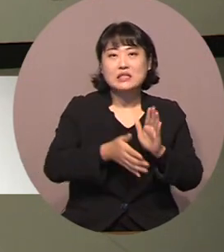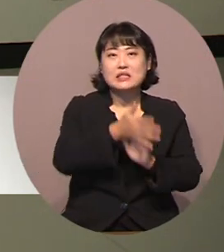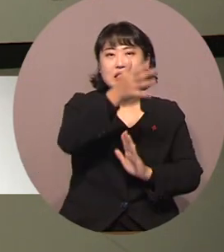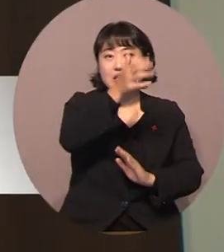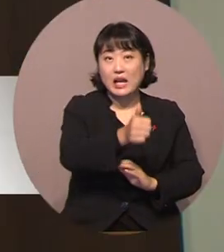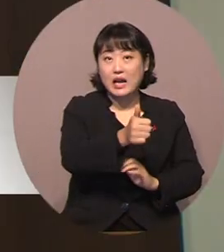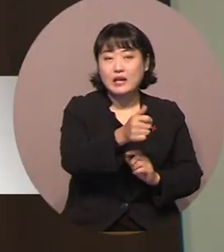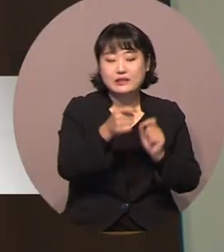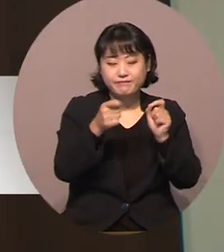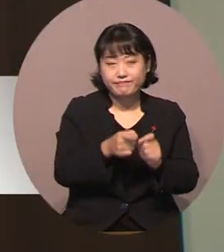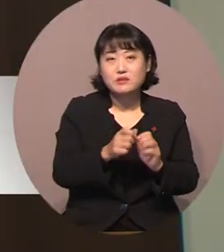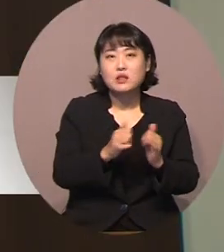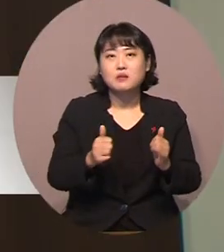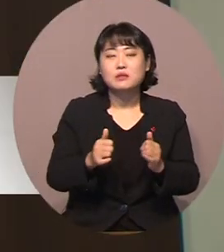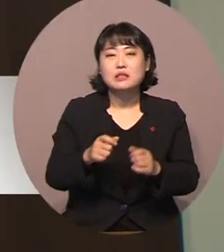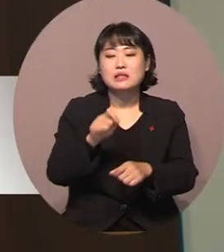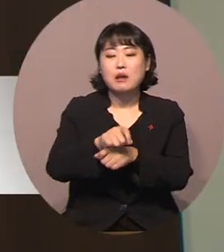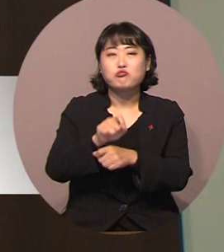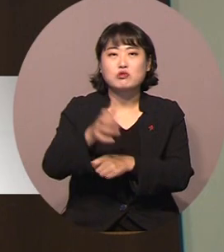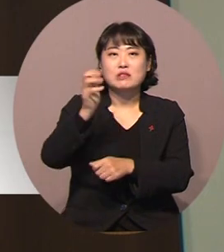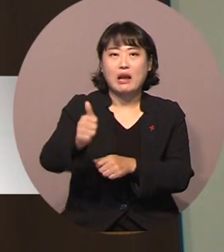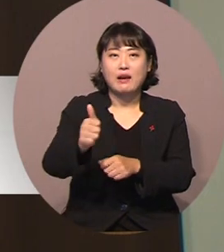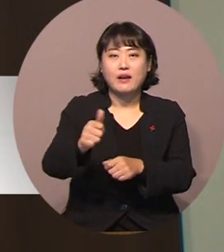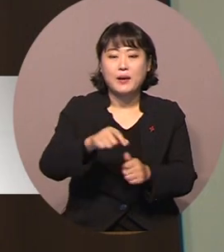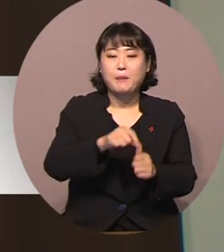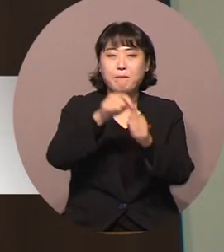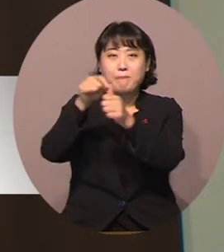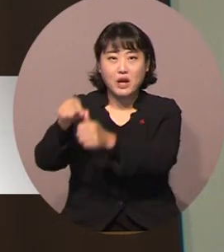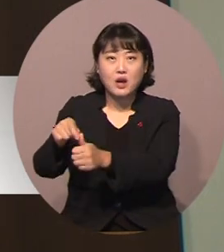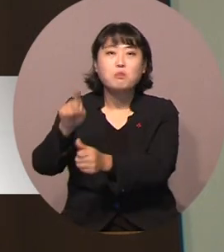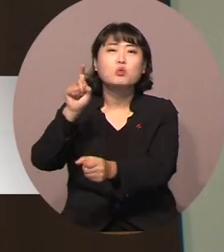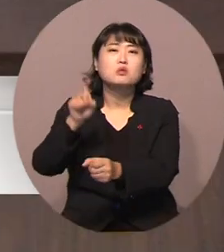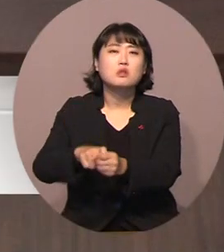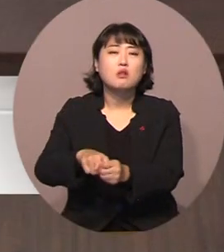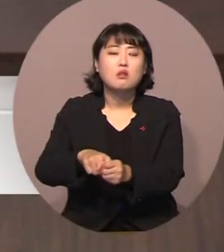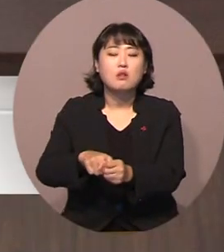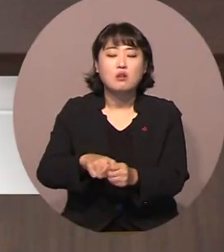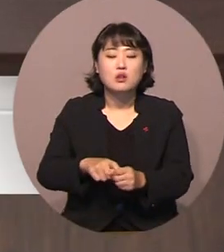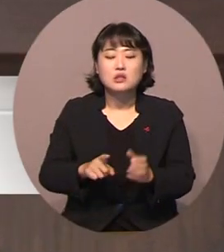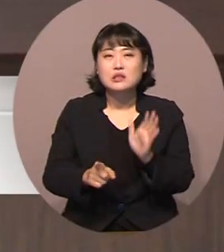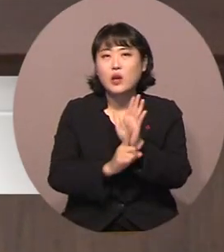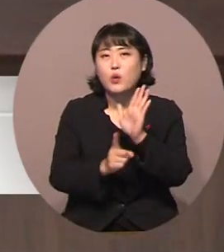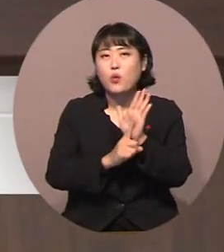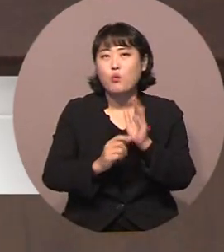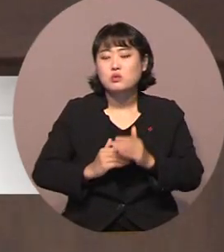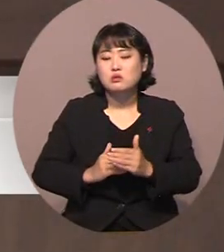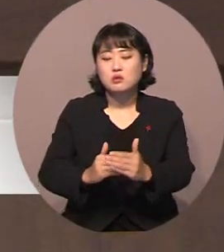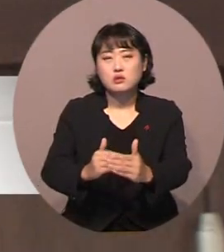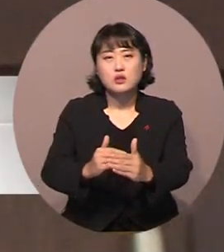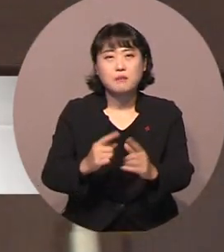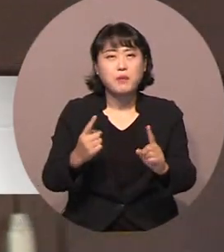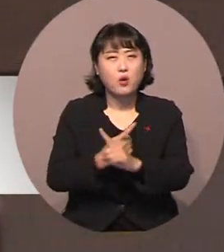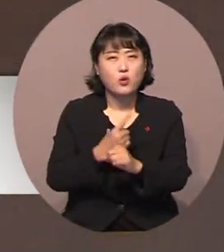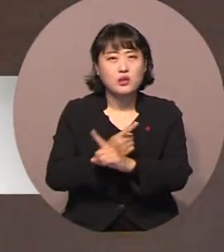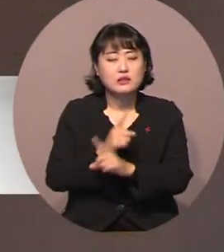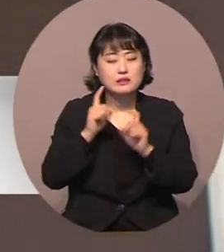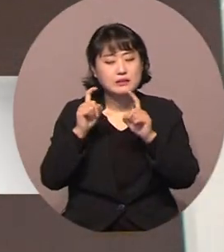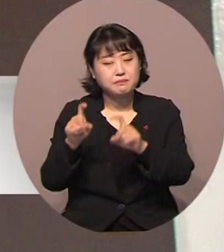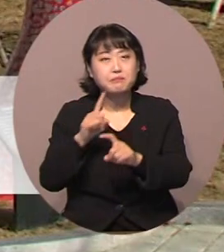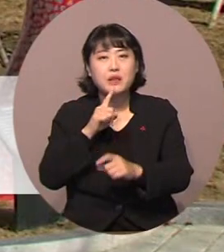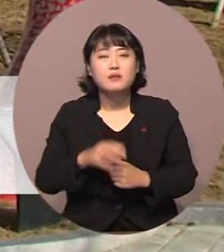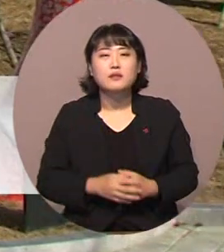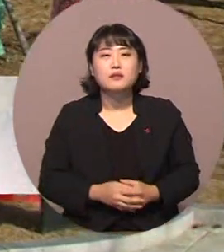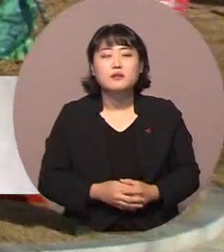사무처장으로 안치기 위해 채용 절차를 바꾼 것으로 의심된다고 주장했습니다 이들은 효문화 진흥원이